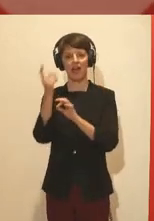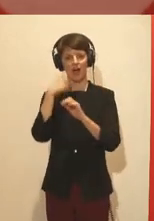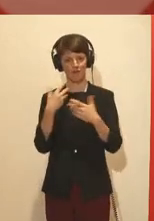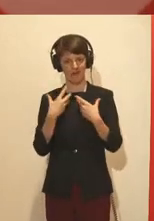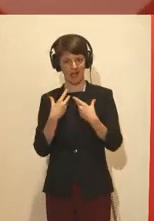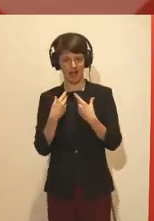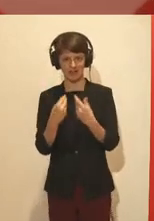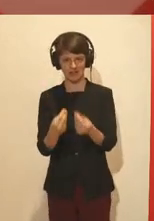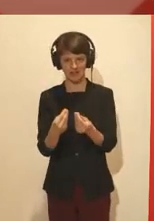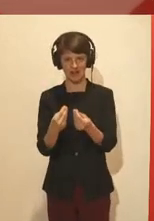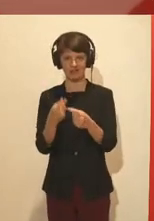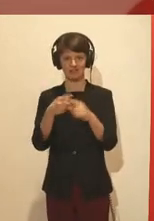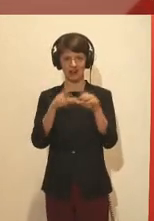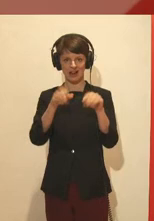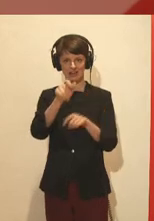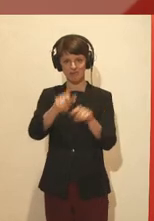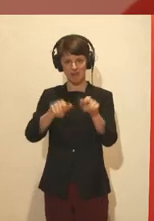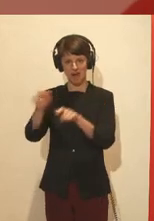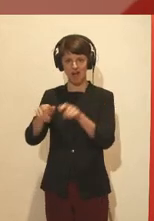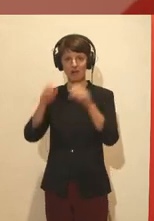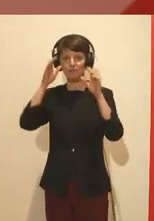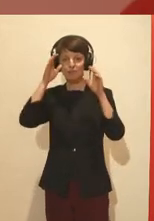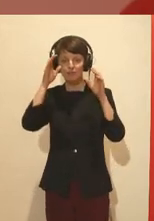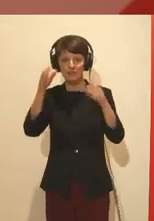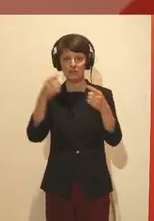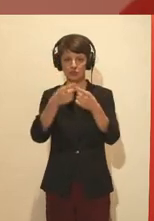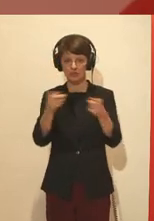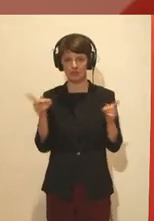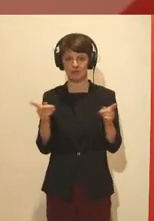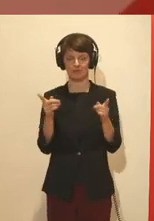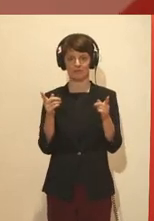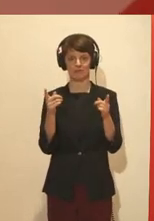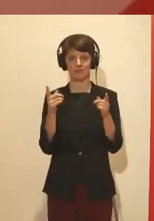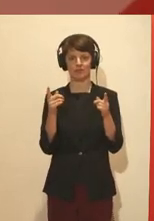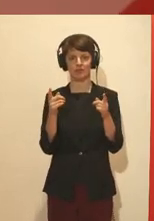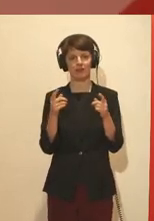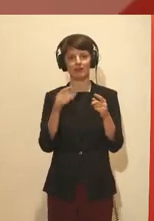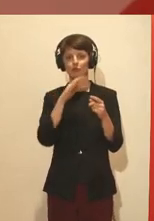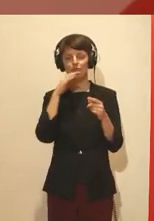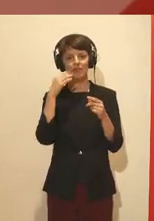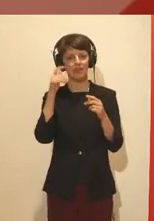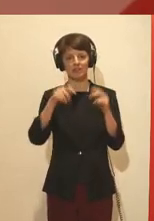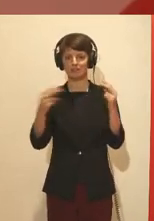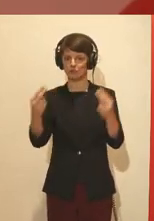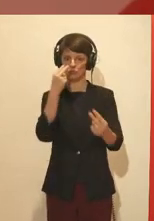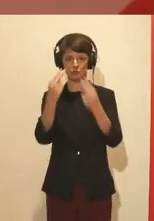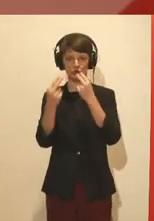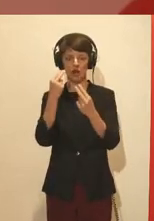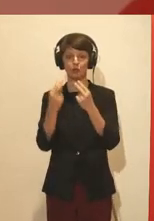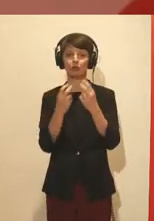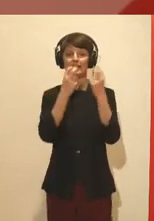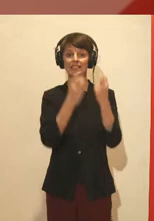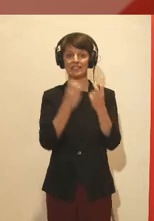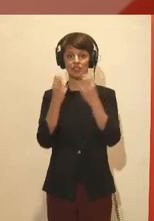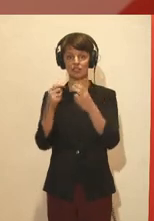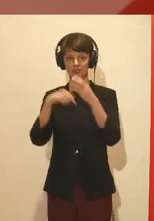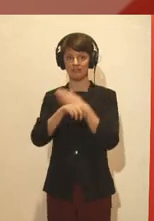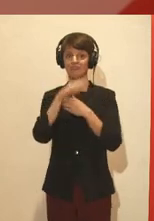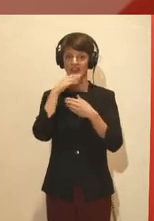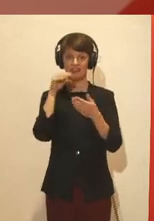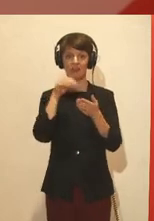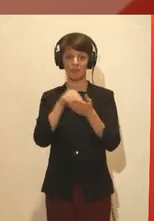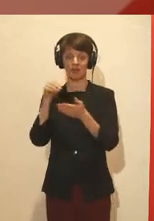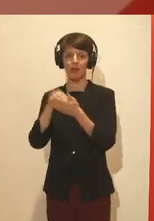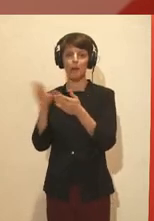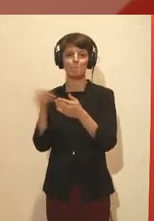habe dass die teilnehmerinnen und teilnehmer vor dem bildschirm so zahlreich uns zugeschaut haben und in den sessions auch vertreten waren